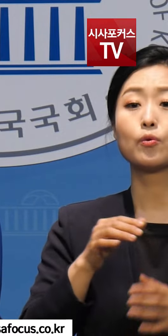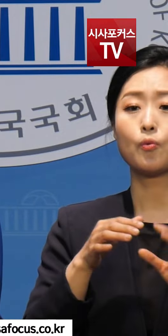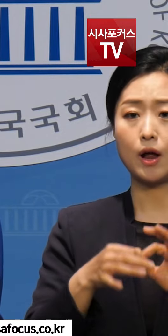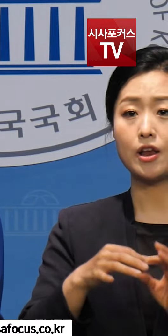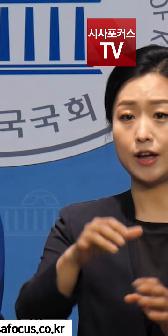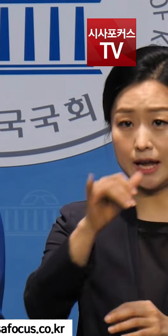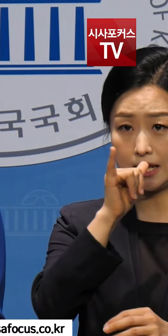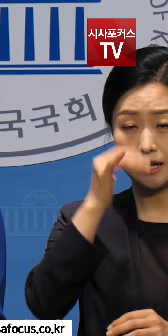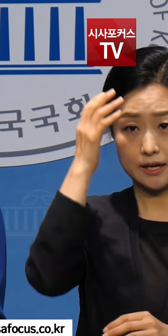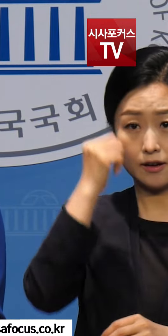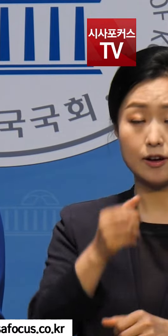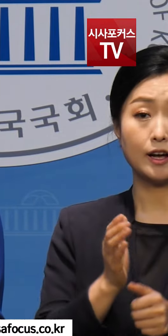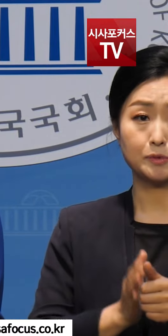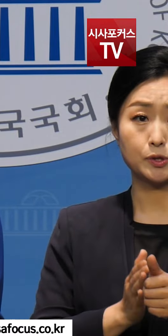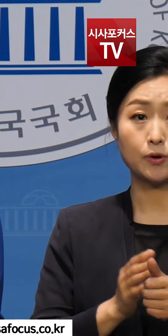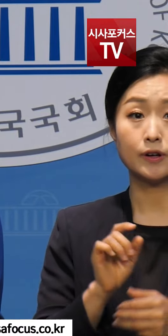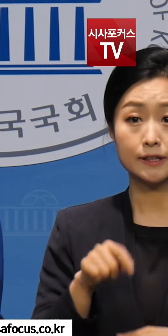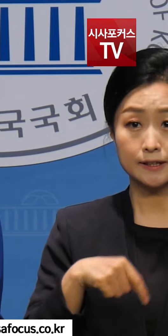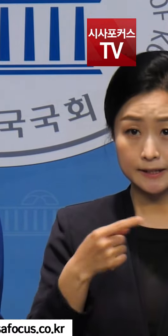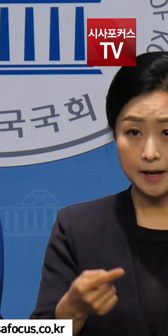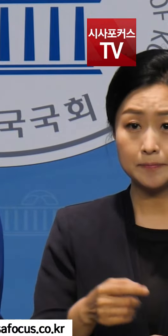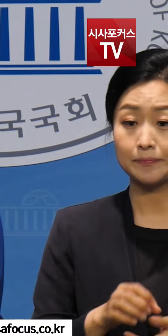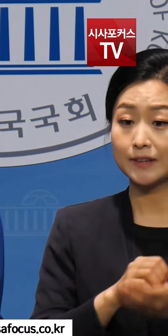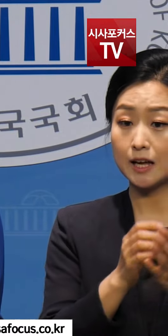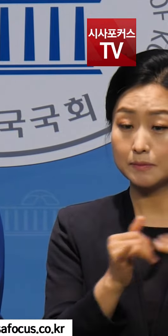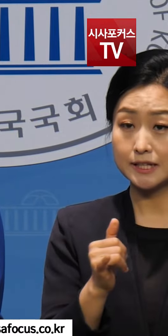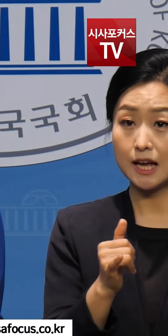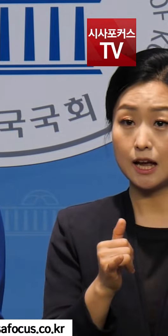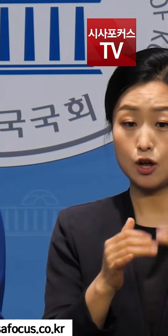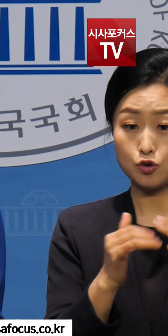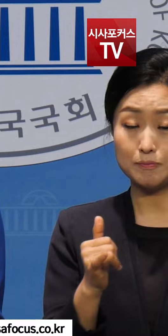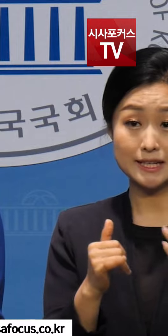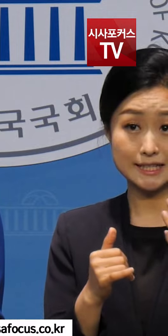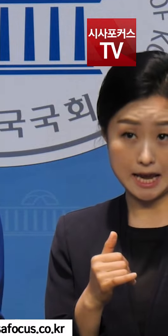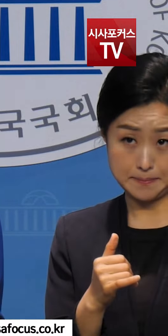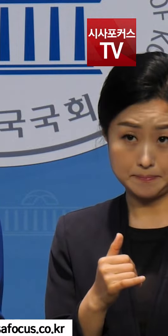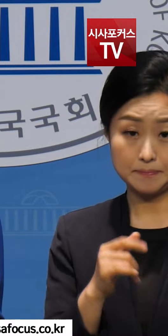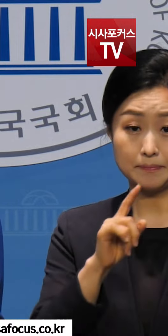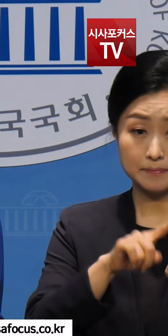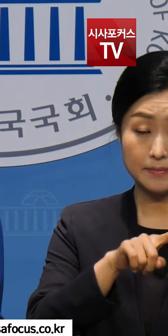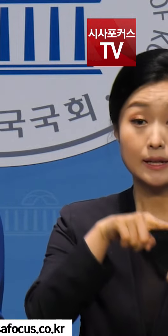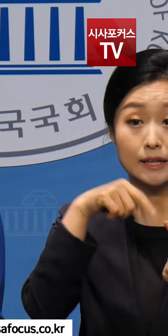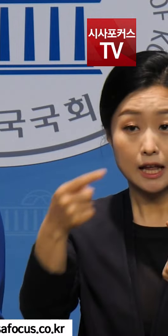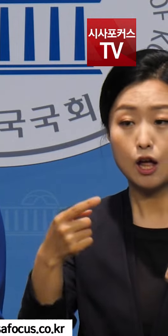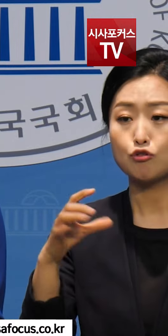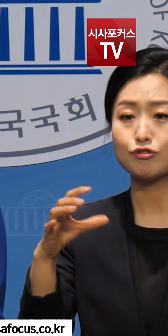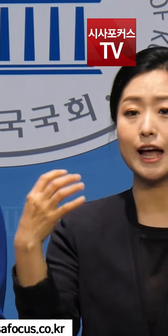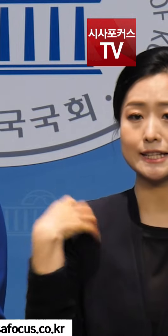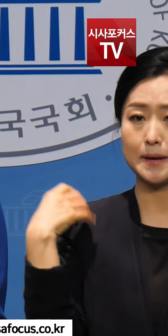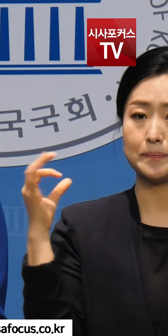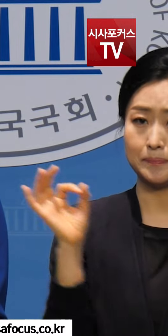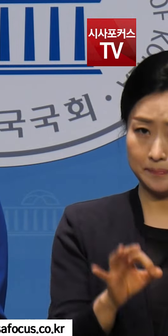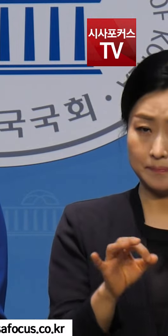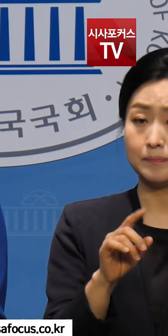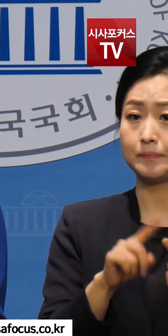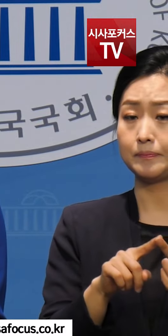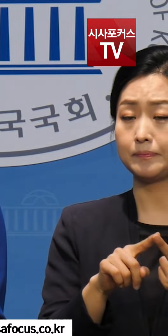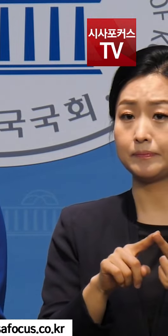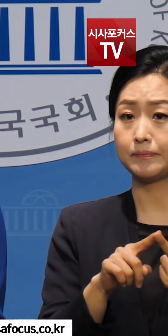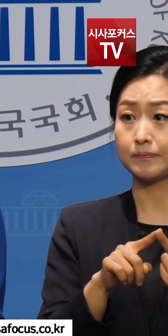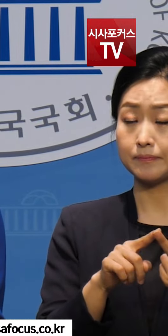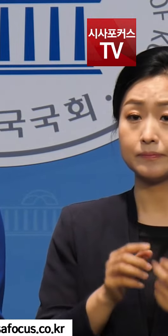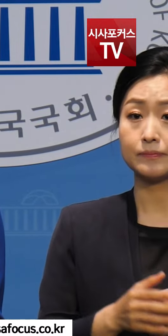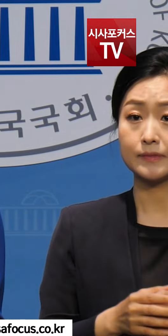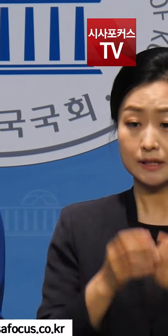잊지 마십시오 따라서 가입자인 국민의 책임을 넘어 국가의 책임이 함께해야 합니다 신규